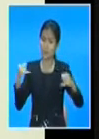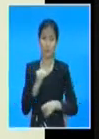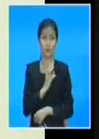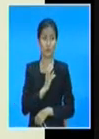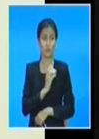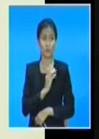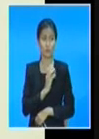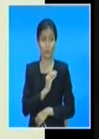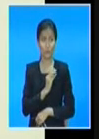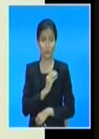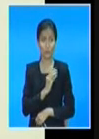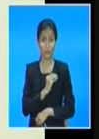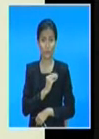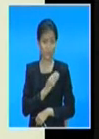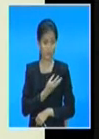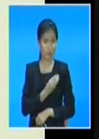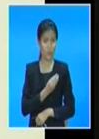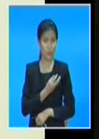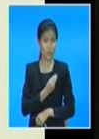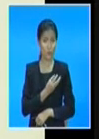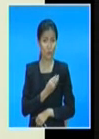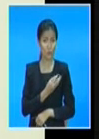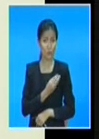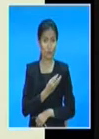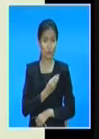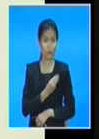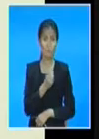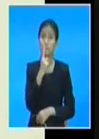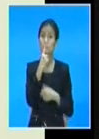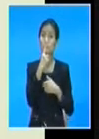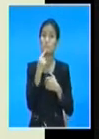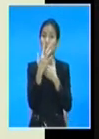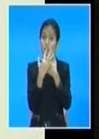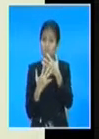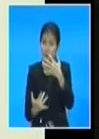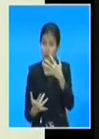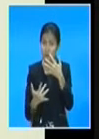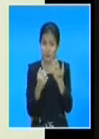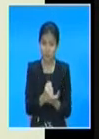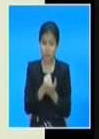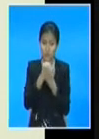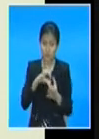เต้นหัวใจเต้นปุ๊บเนี่ยมันจะบีบโลหิตเนี่ยนะฮะไปสู่สมองเห็นไหมฮะ